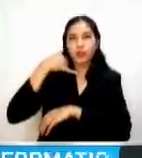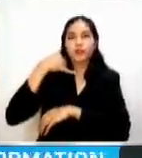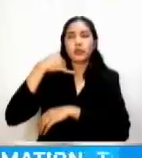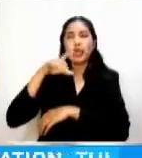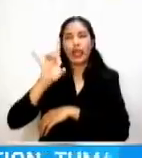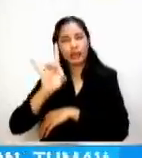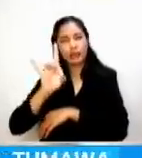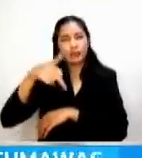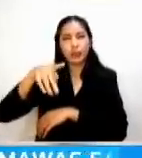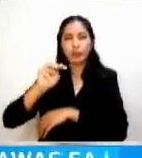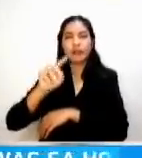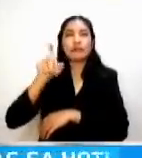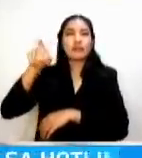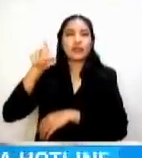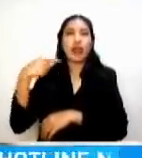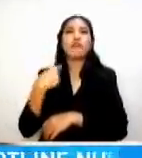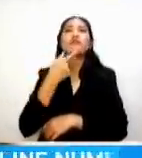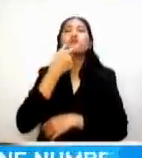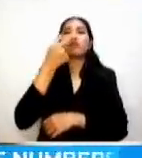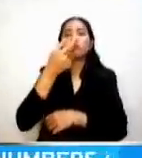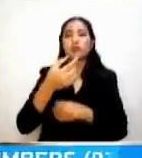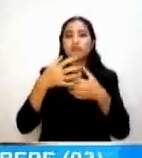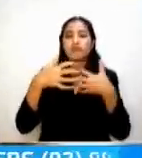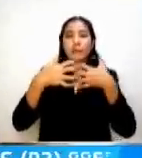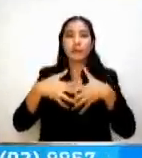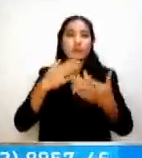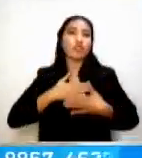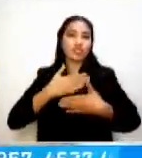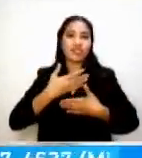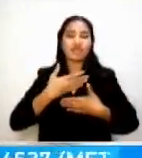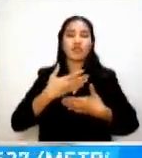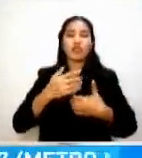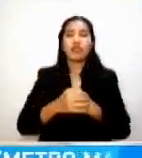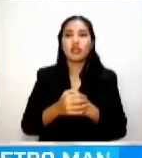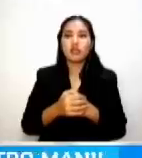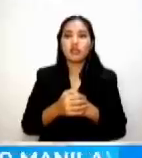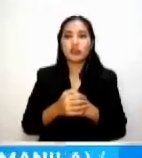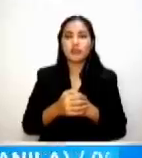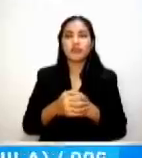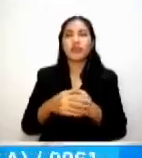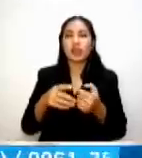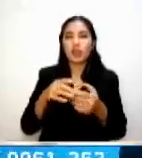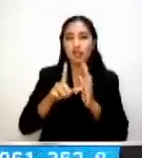already. Wala pang 24 oras, nag-flatline ang tiyuhin habang nasa COVID ward ng emergency room.